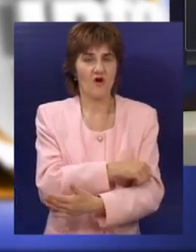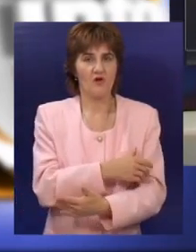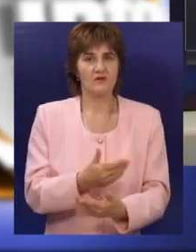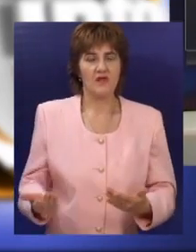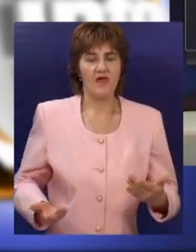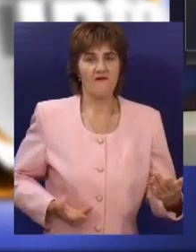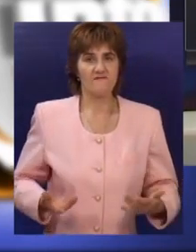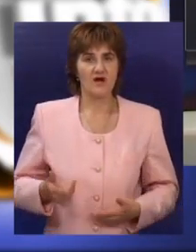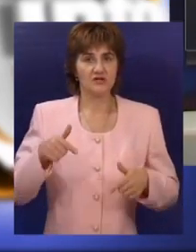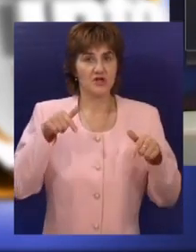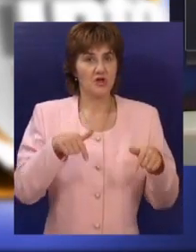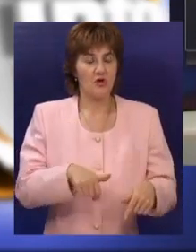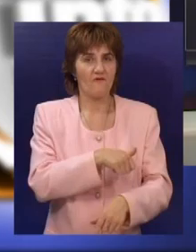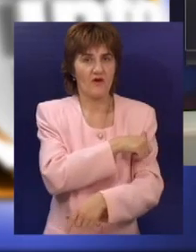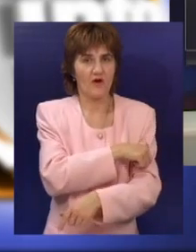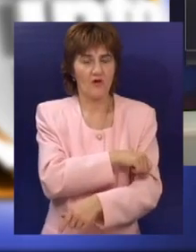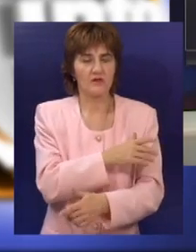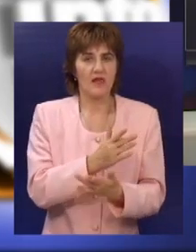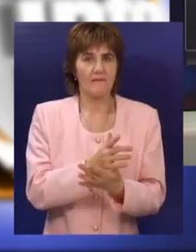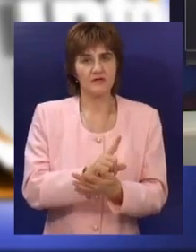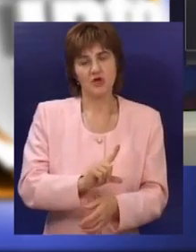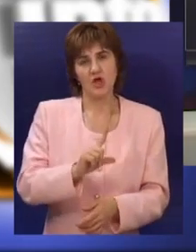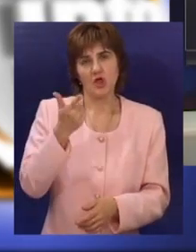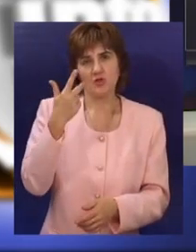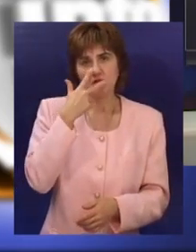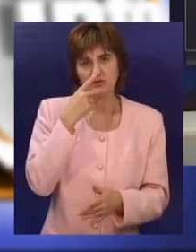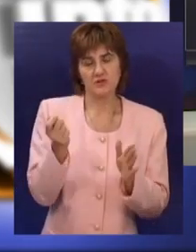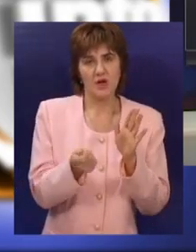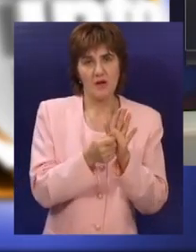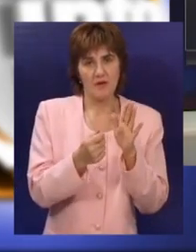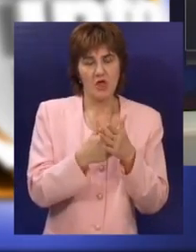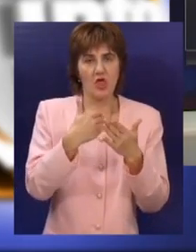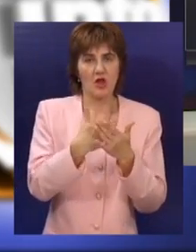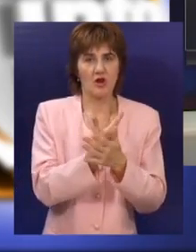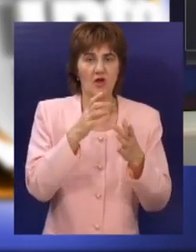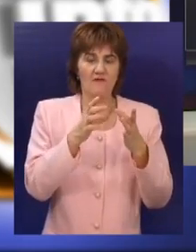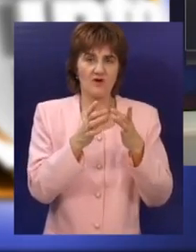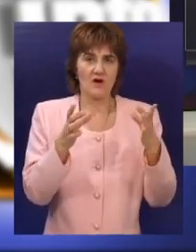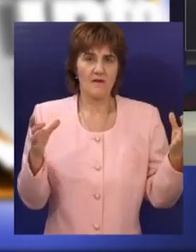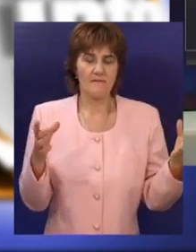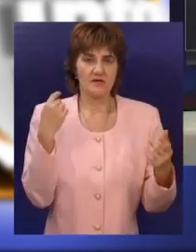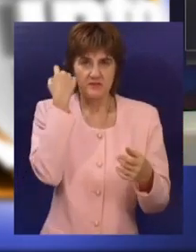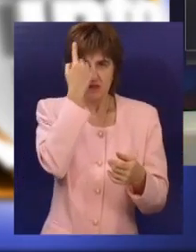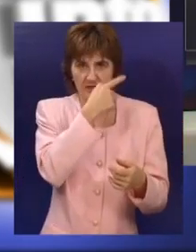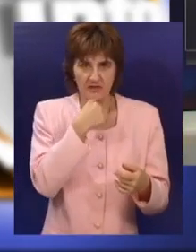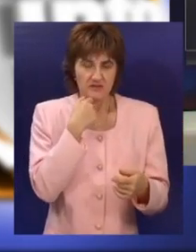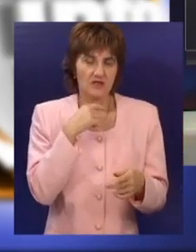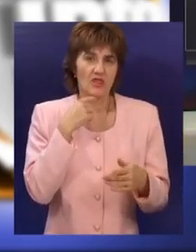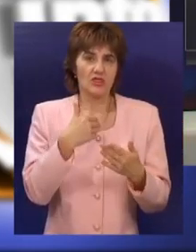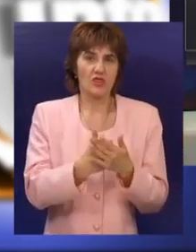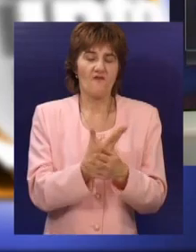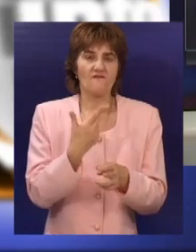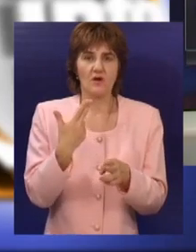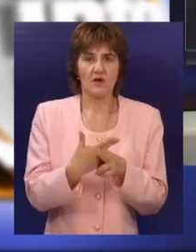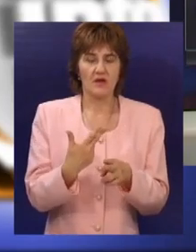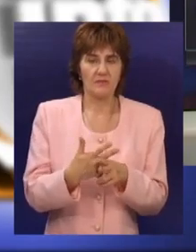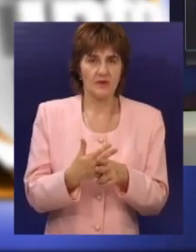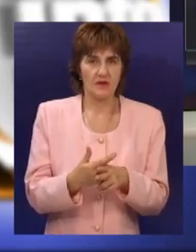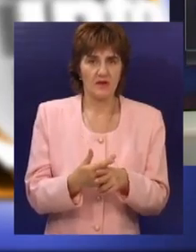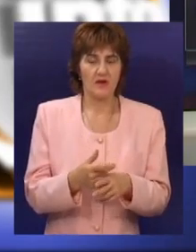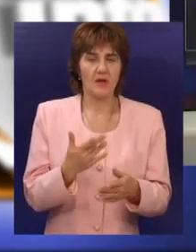Novogodišnji vašar u centru grada ove zime biće organizovan na drugačiji način. Na novoj lokaciji sa novim dizajnom i pod novim imenom